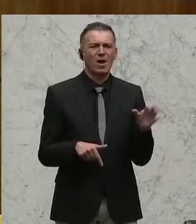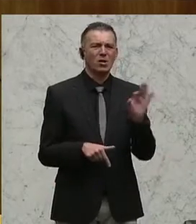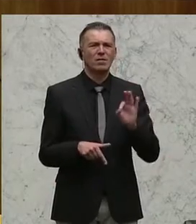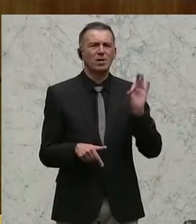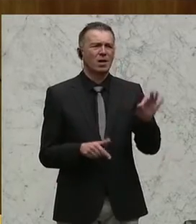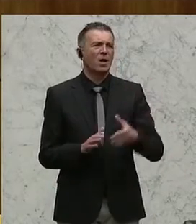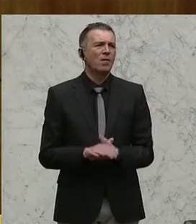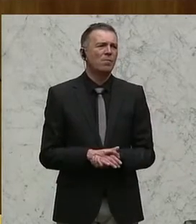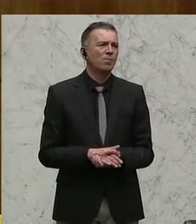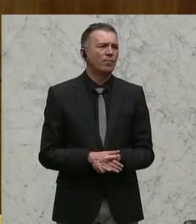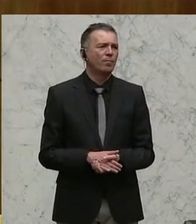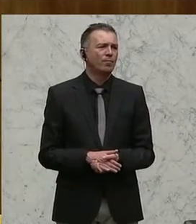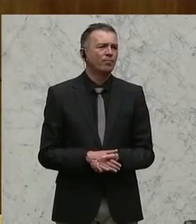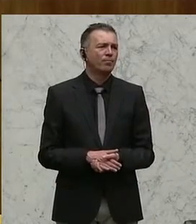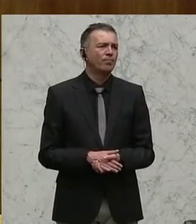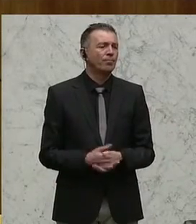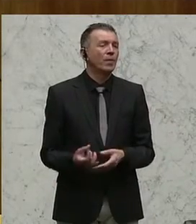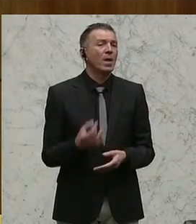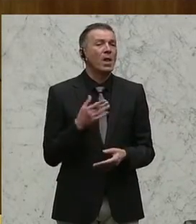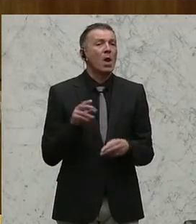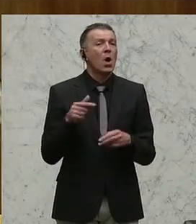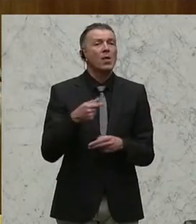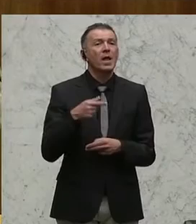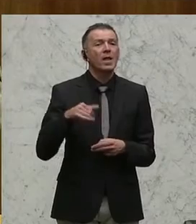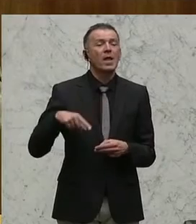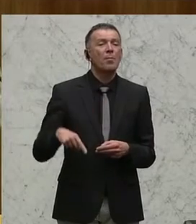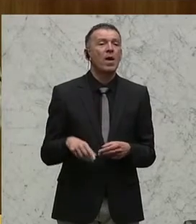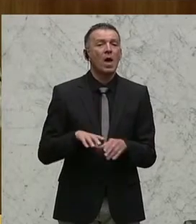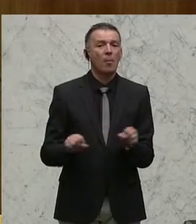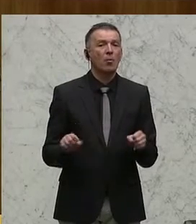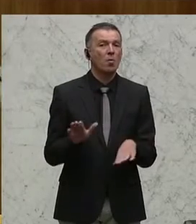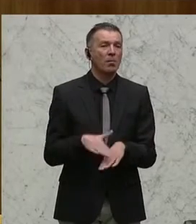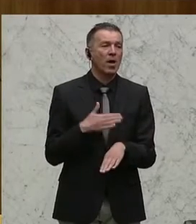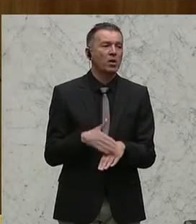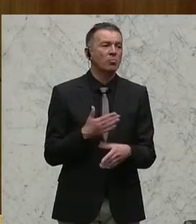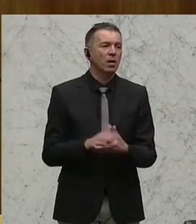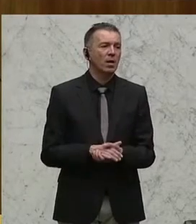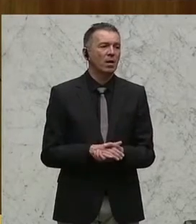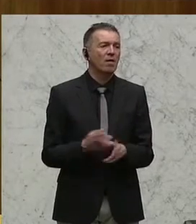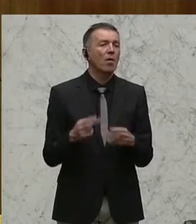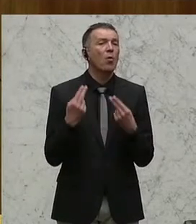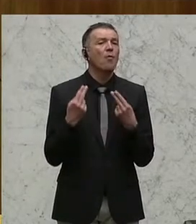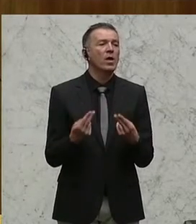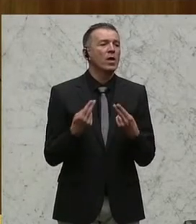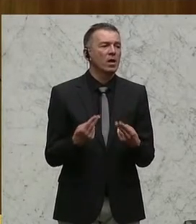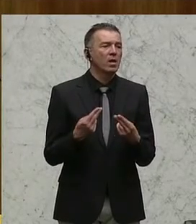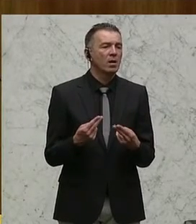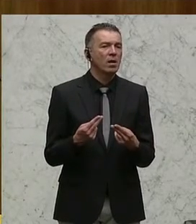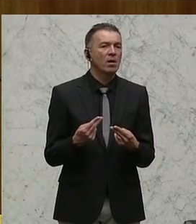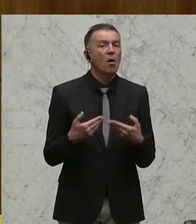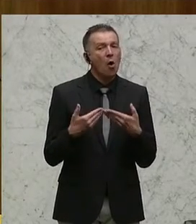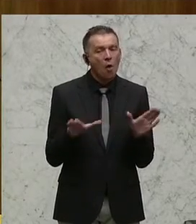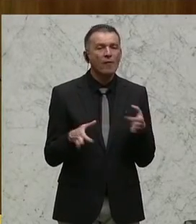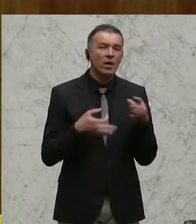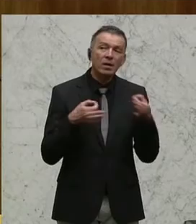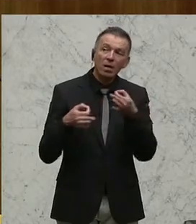ein falsches Signal, das wir hier aussenden. Ja, und genau dieses TTIP-Abkommen ist ja auch das Beispiel dafür, warum es wichtig wäre, diese Hearings